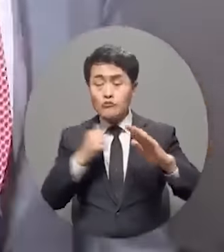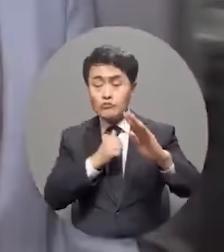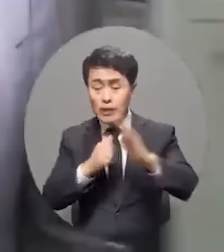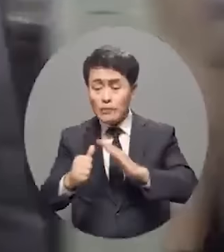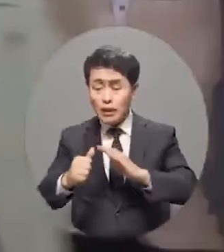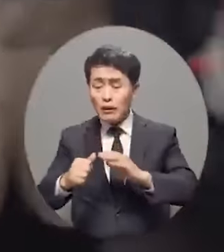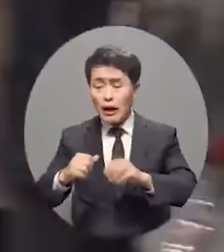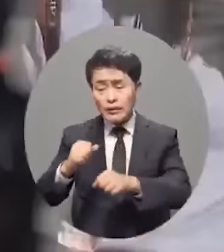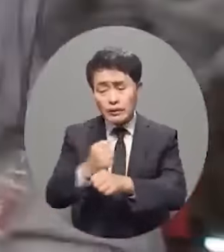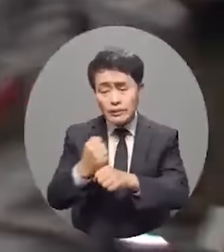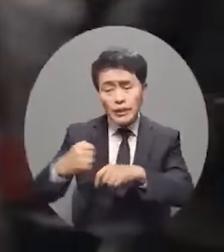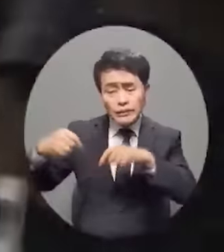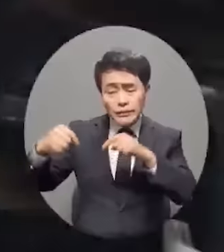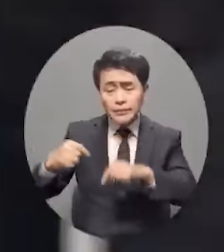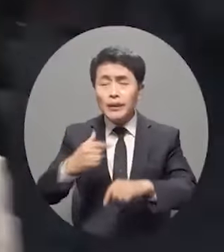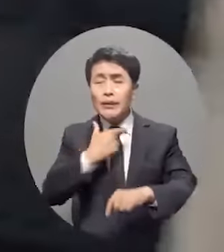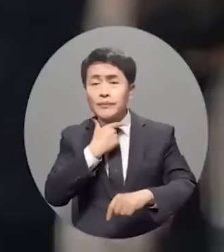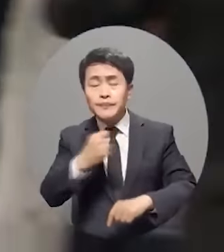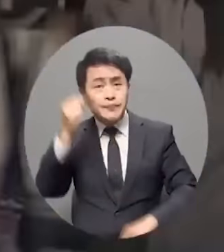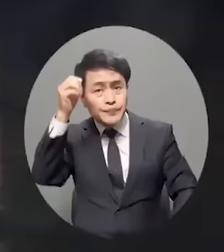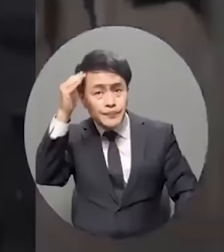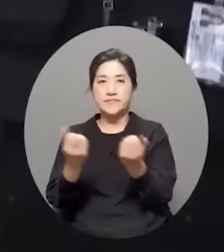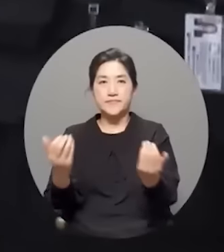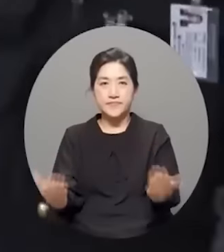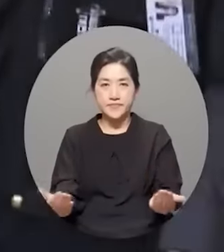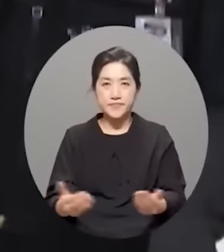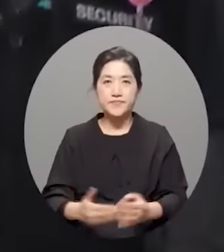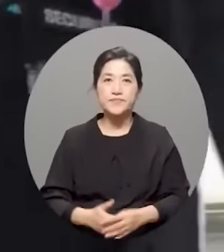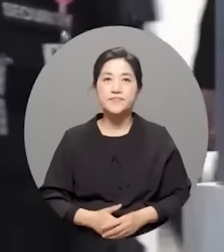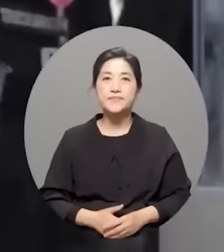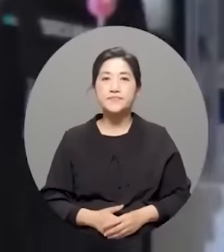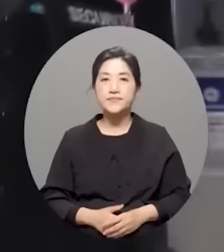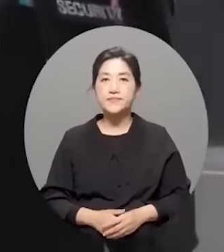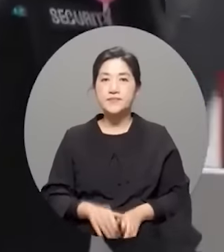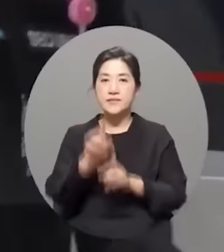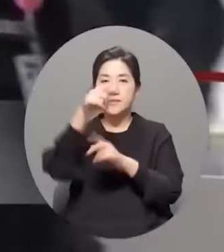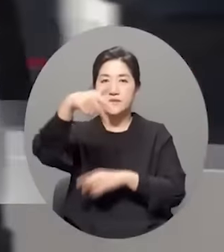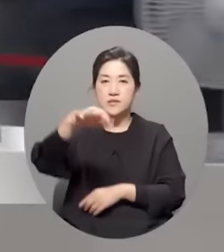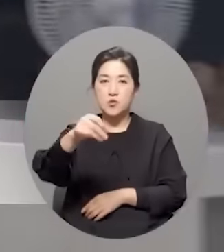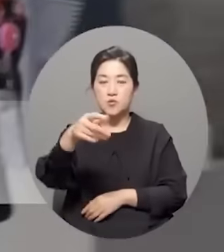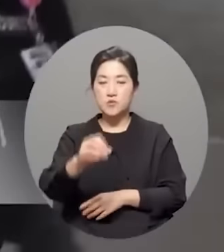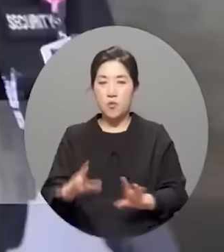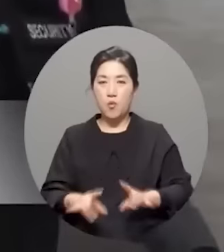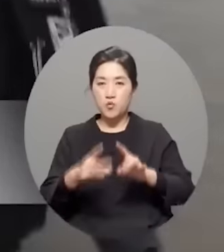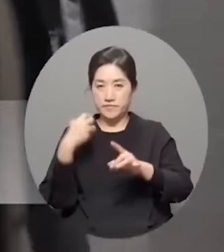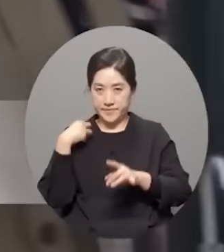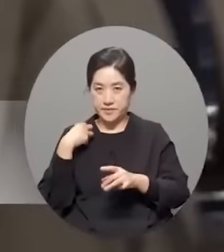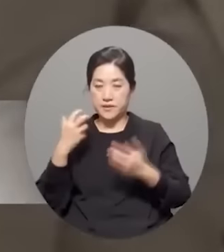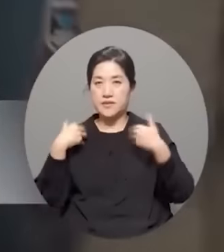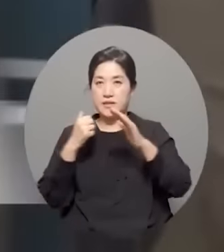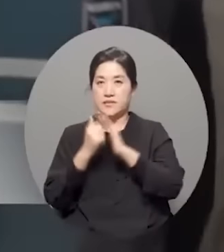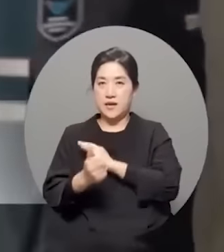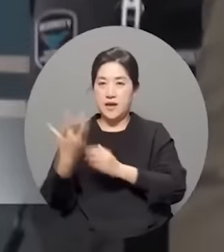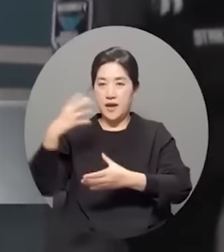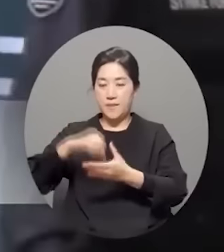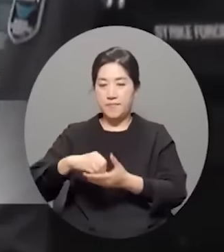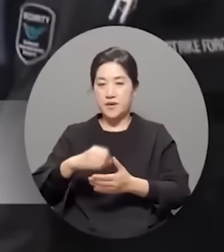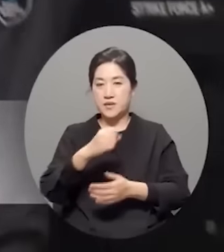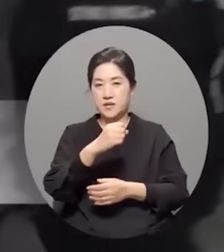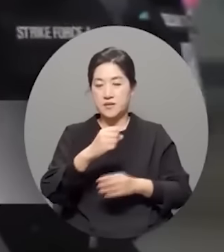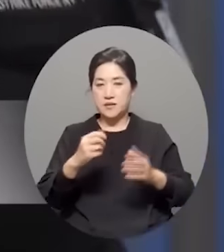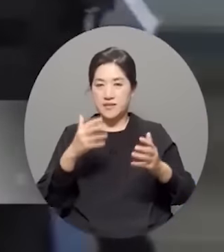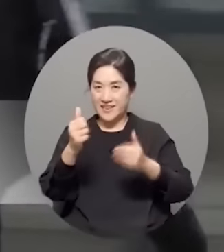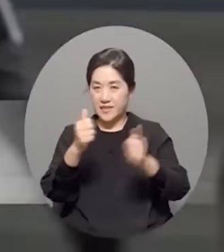밝혔습니다 MBC 뉴스 공입니다 이종섭 호주 대사를 비롯한 여섯개 나라 대사들이 오늘